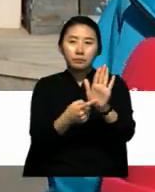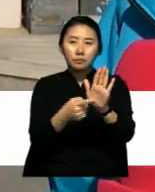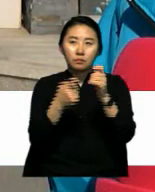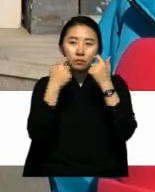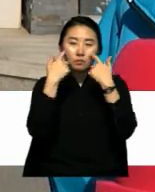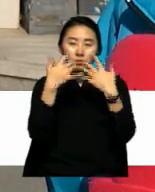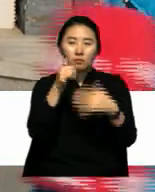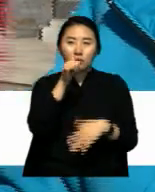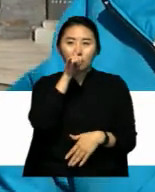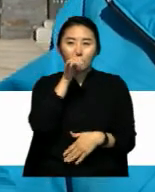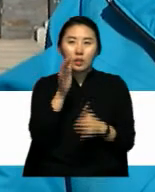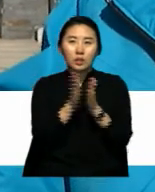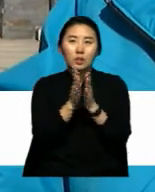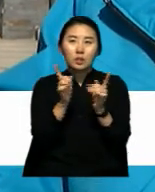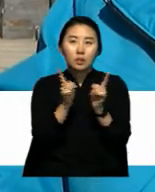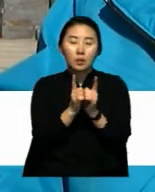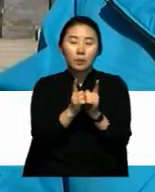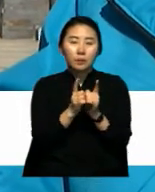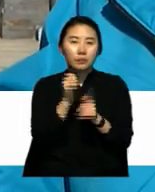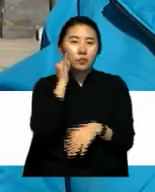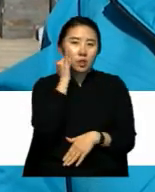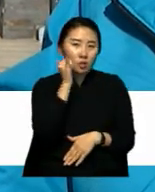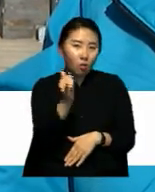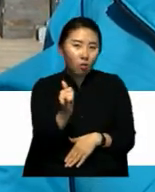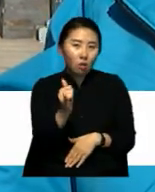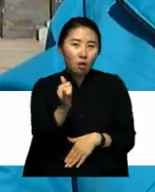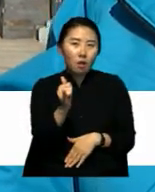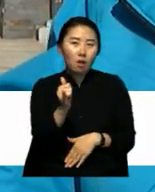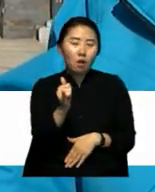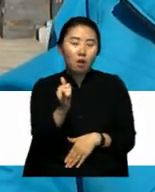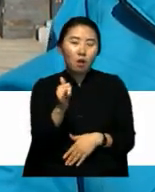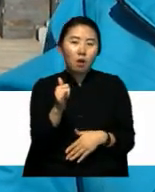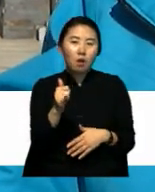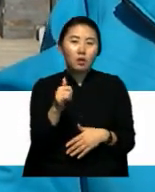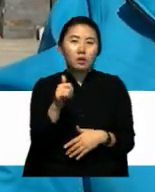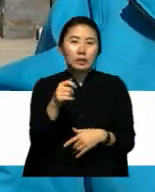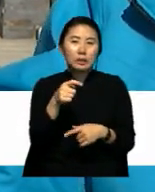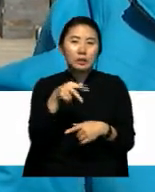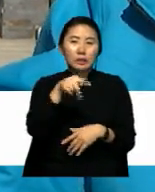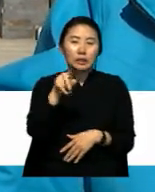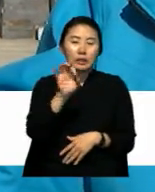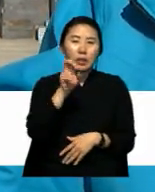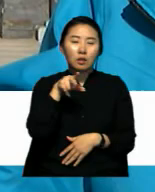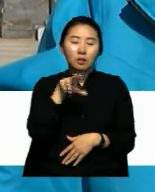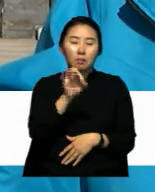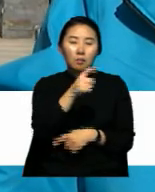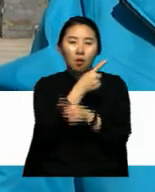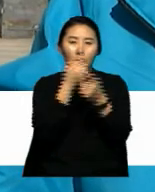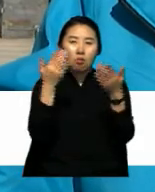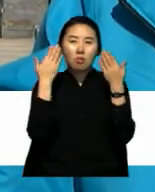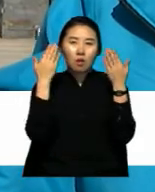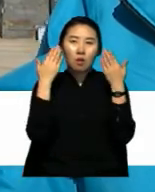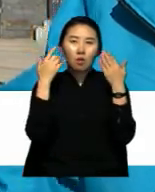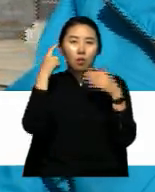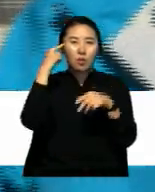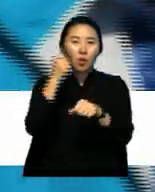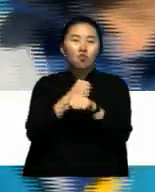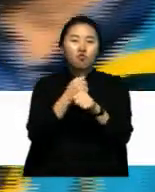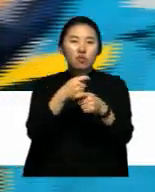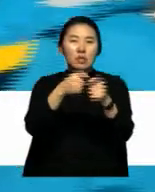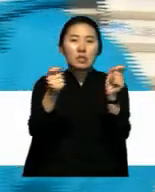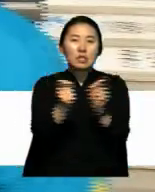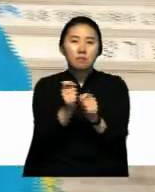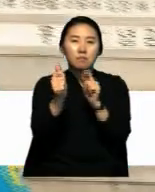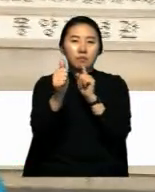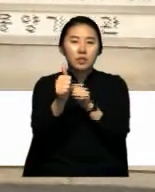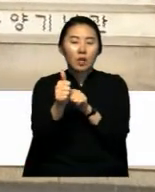그게, 양평, 예, 본인이 직접 확인하신 겁니까? 예, 전화로 네. 상명대학교 서울산학협력단, 네. 서울산학 연구팀장에게 확인했습니다. 아,